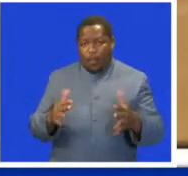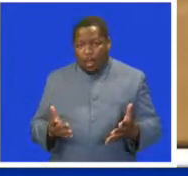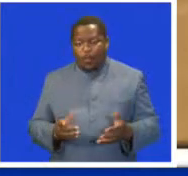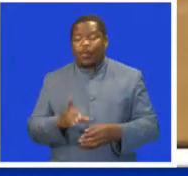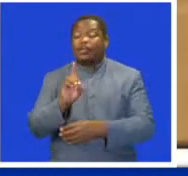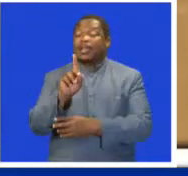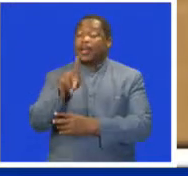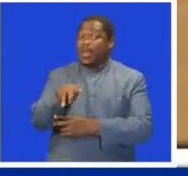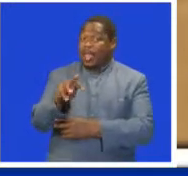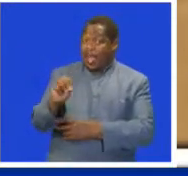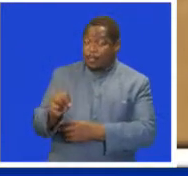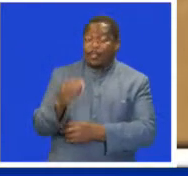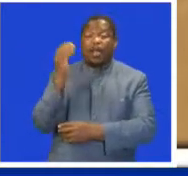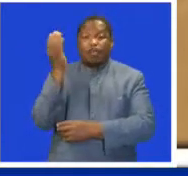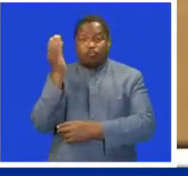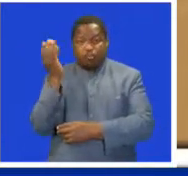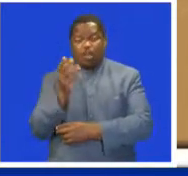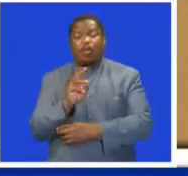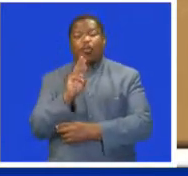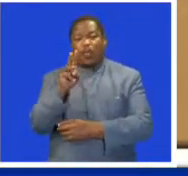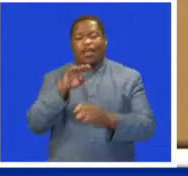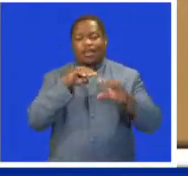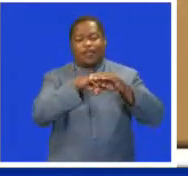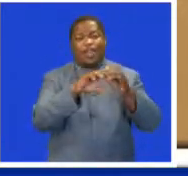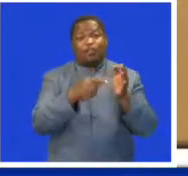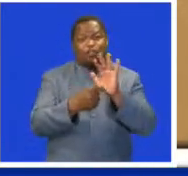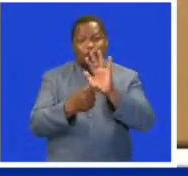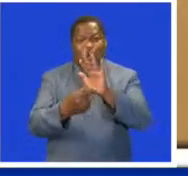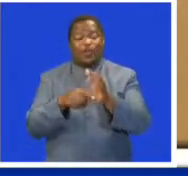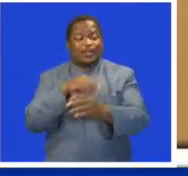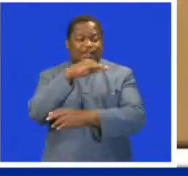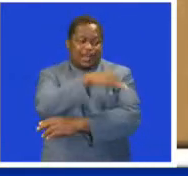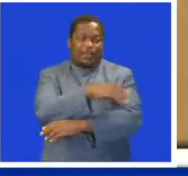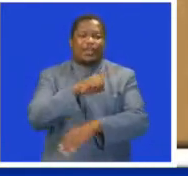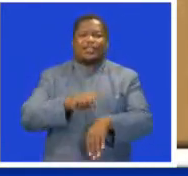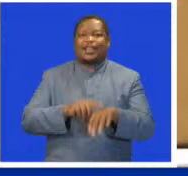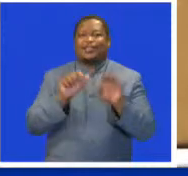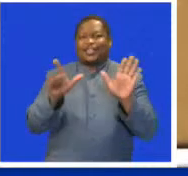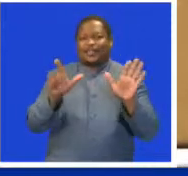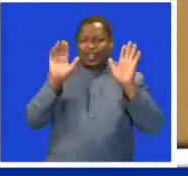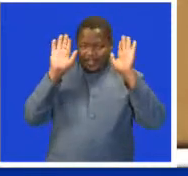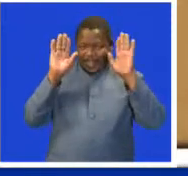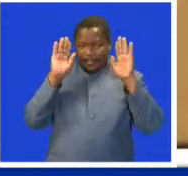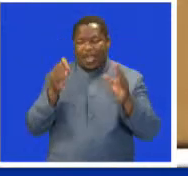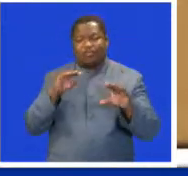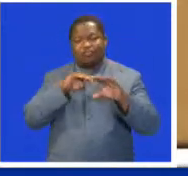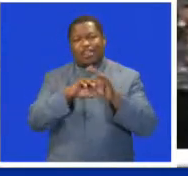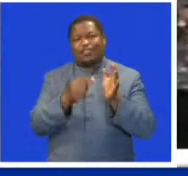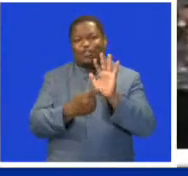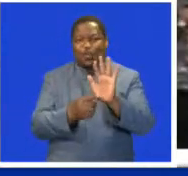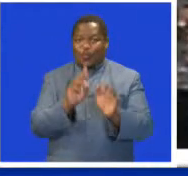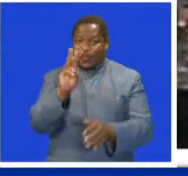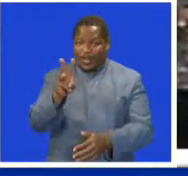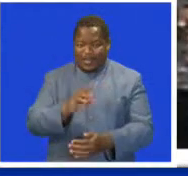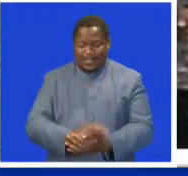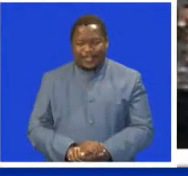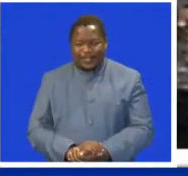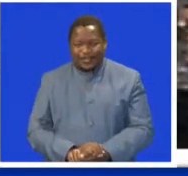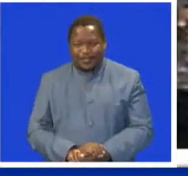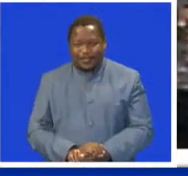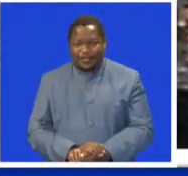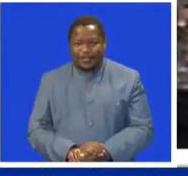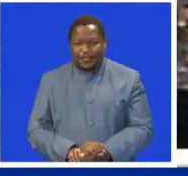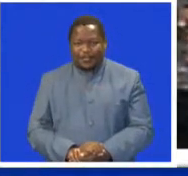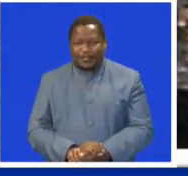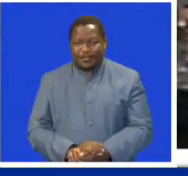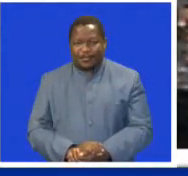tangensimbi yesikhombisa ngilinkedin kule ngibikela Tindzaba eSwatini TV ngila inkundleni yaseKhubutha Sihlalo